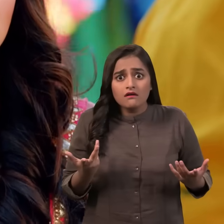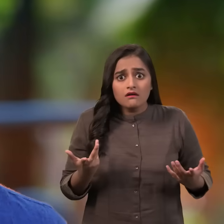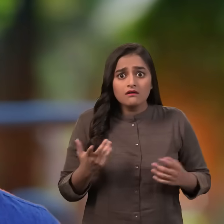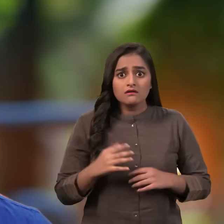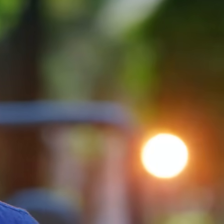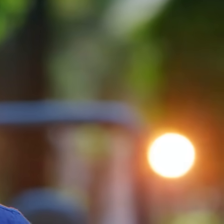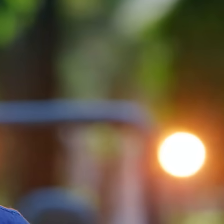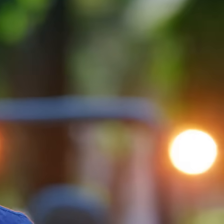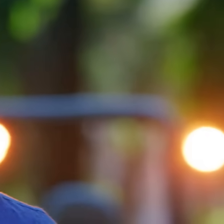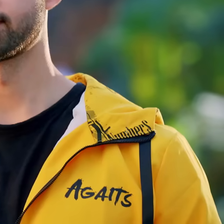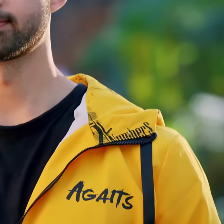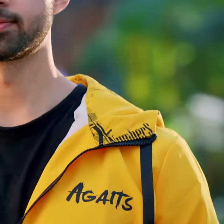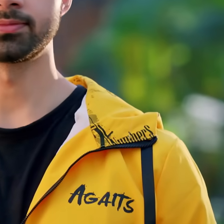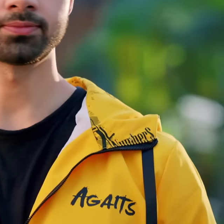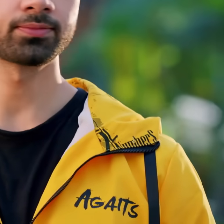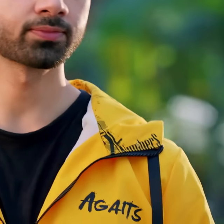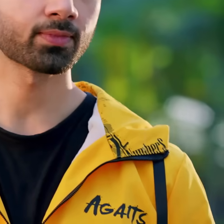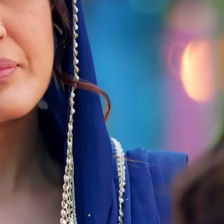तोड़ दिए तो।